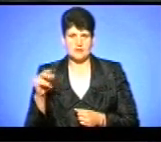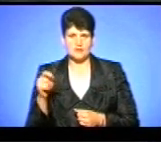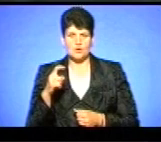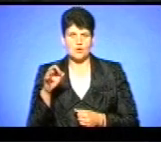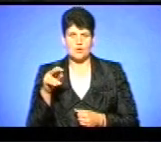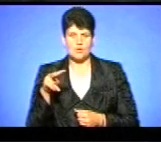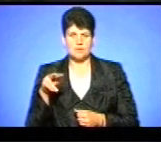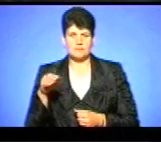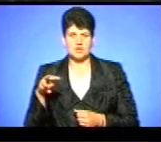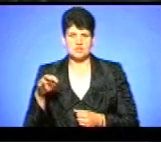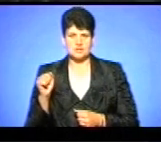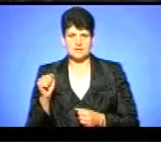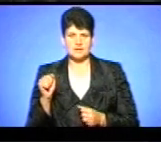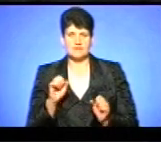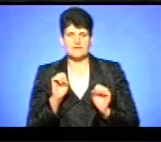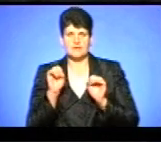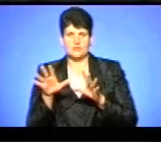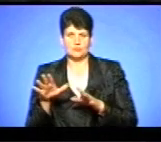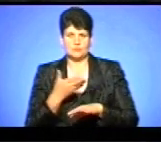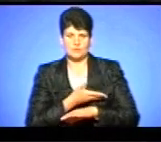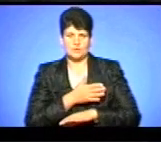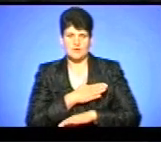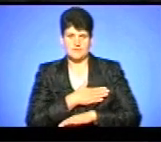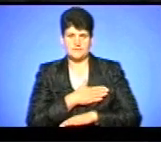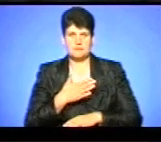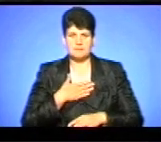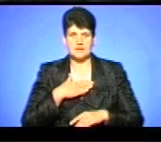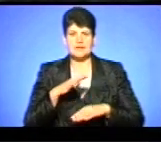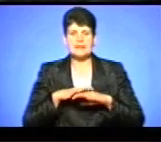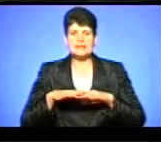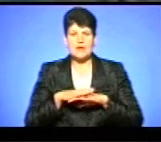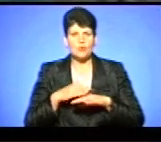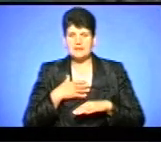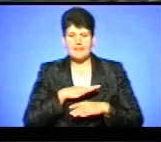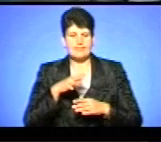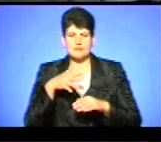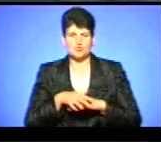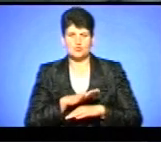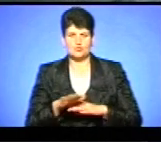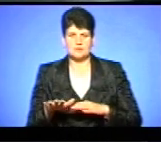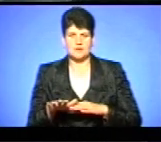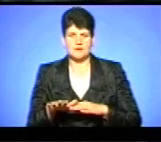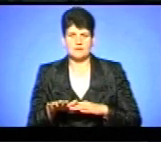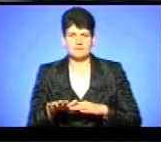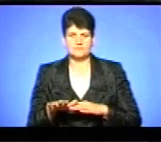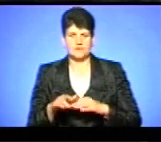Холмщина підходять до Речі Посполитої. Мій народ мене не зрозуміє. Вогонь!